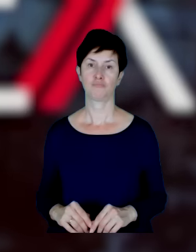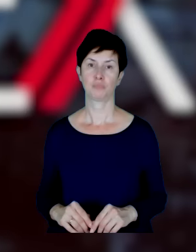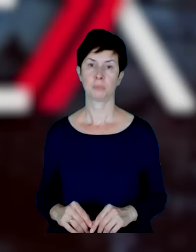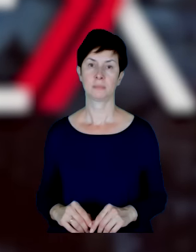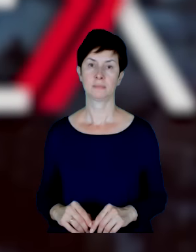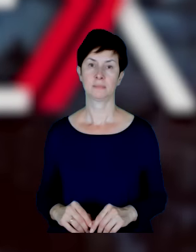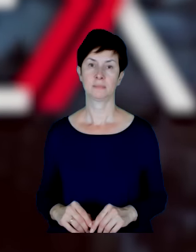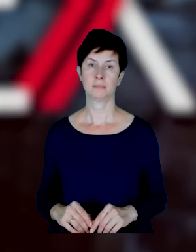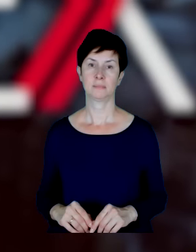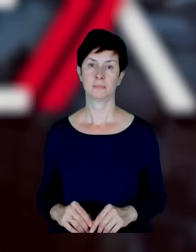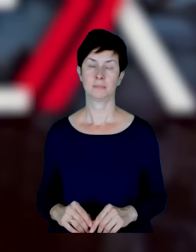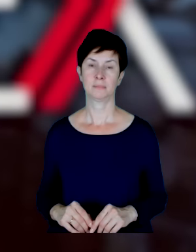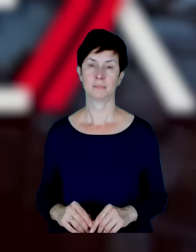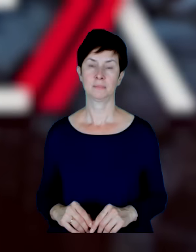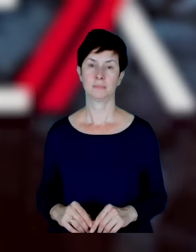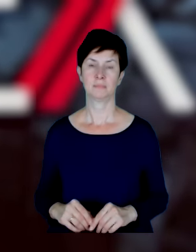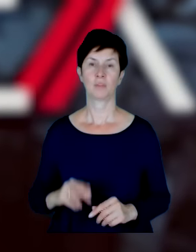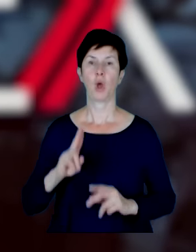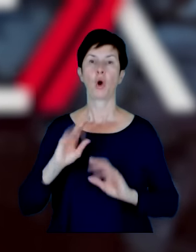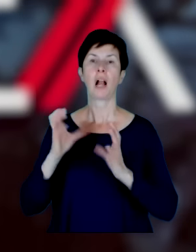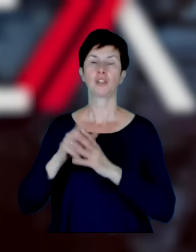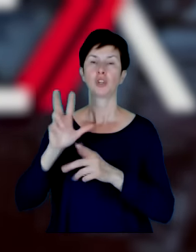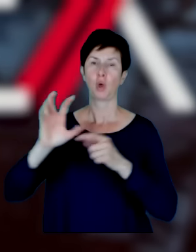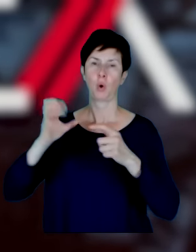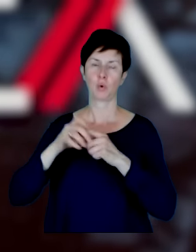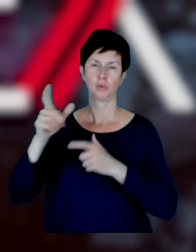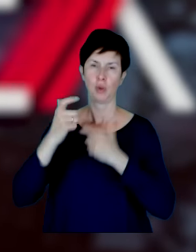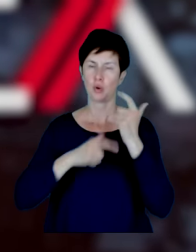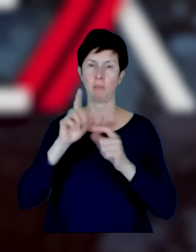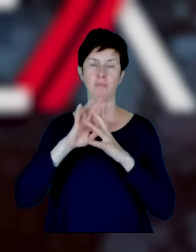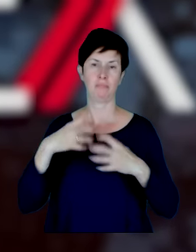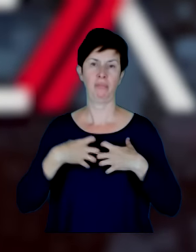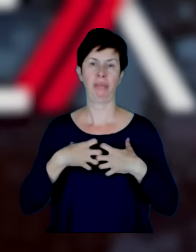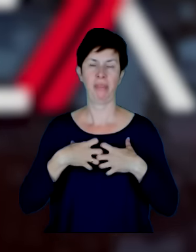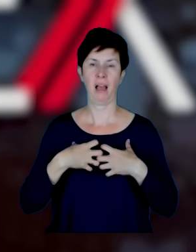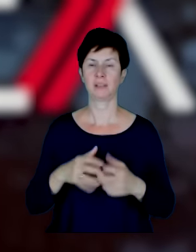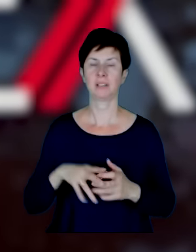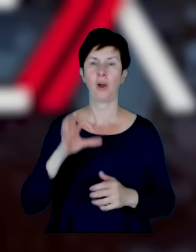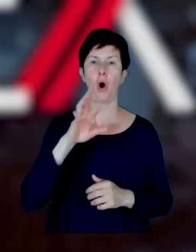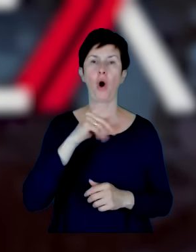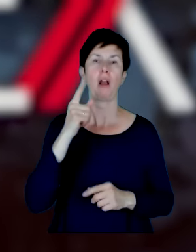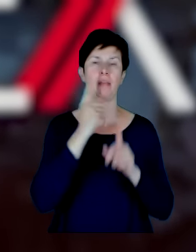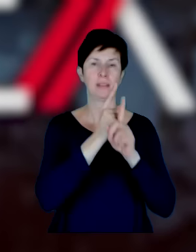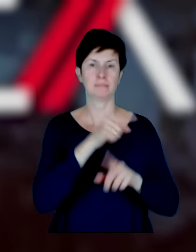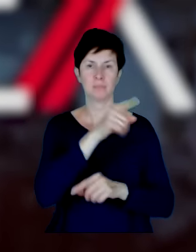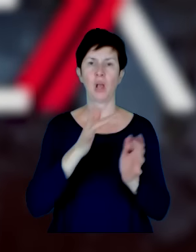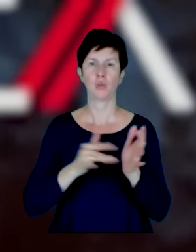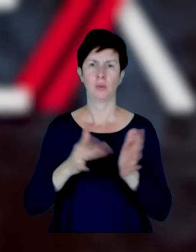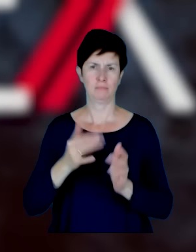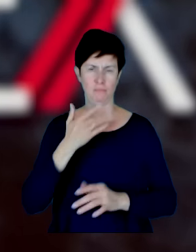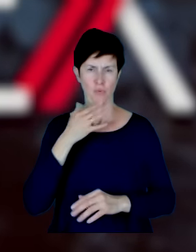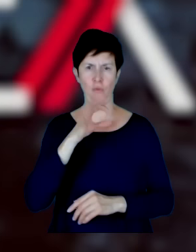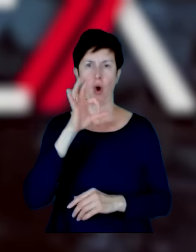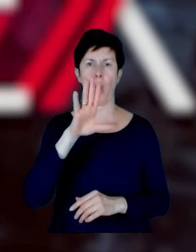niego koalicja 13 grudnia urządza polityczne Show wokół byłego zarządu Orlenu Donald Tusk sugeruje związki Daniela